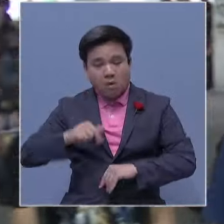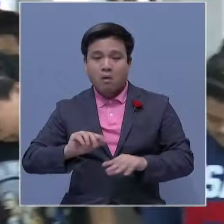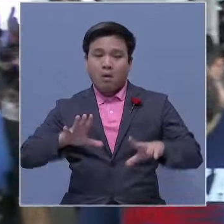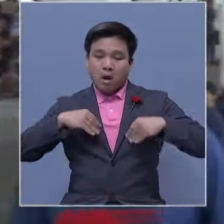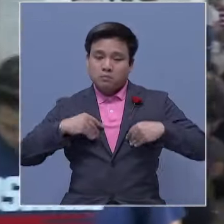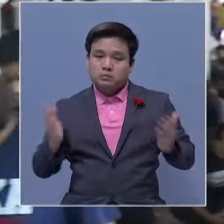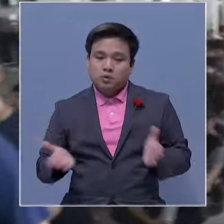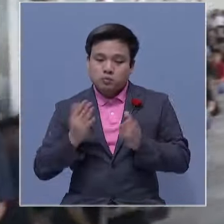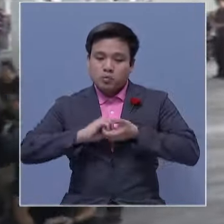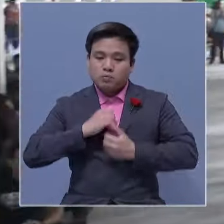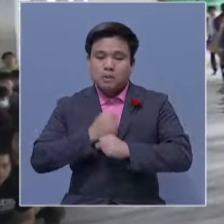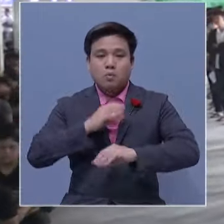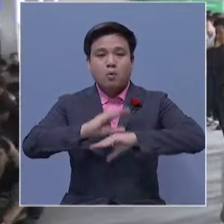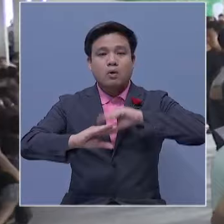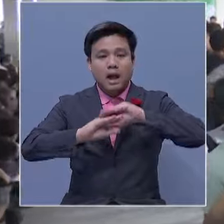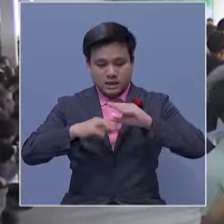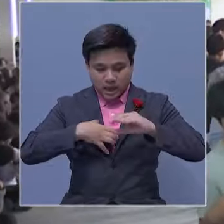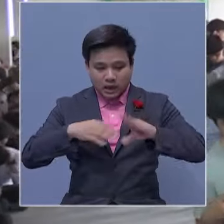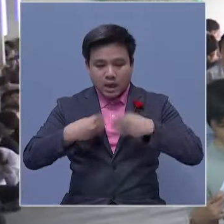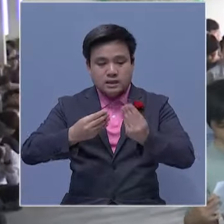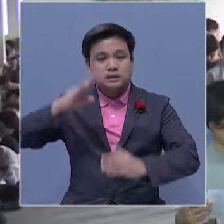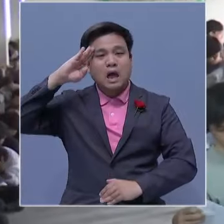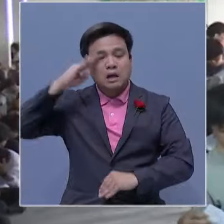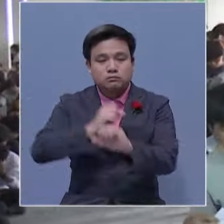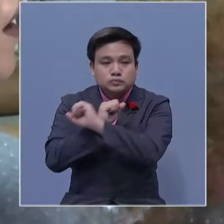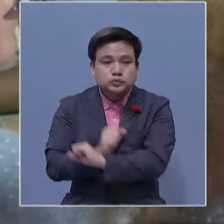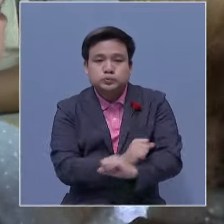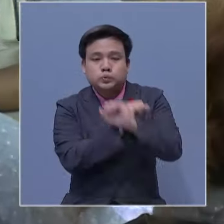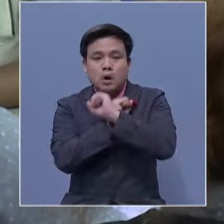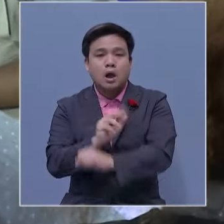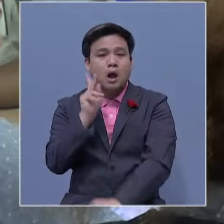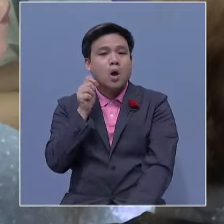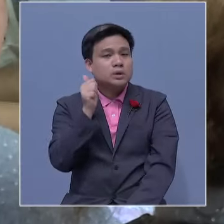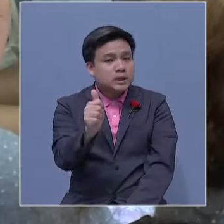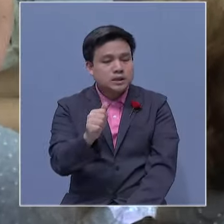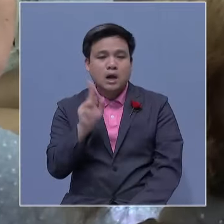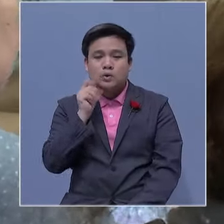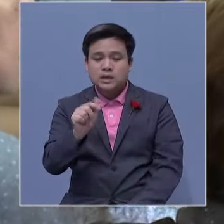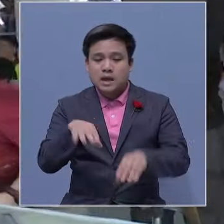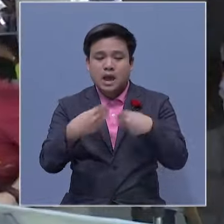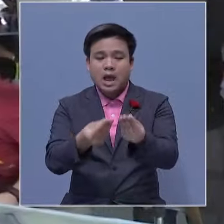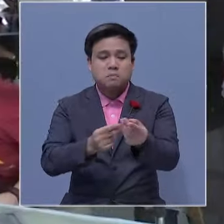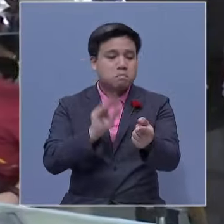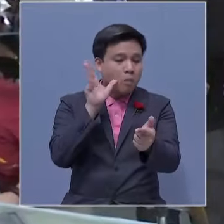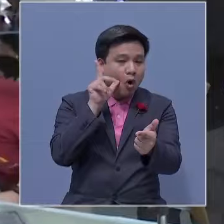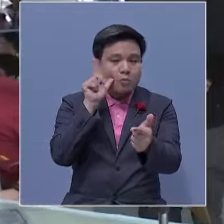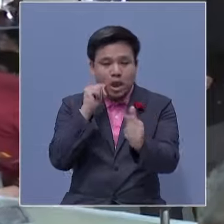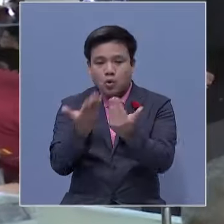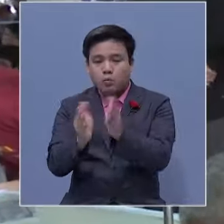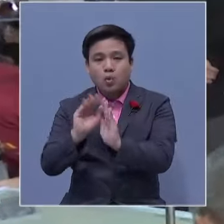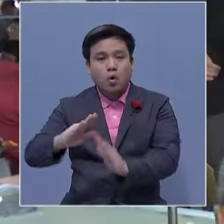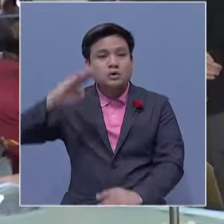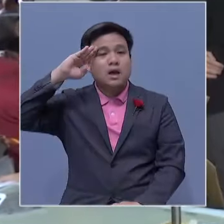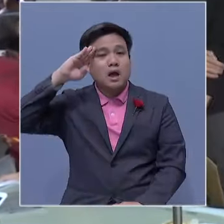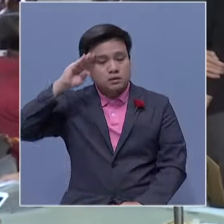แล้วก็ร่วมกันดำเนินโครงการพลทหารปลอดภัยซึ่งถือเป็นข่าวดีให้กับคุณพ่อคุณแม่รวมทั้งตัวพลทหารเองโดยจะดำเนิน